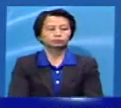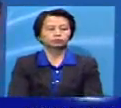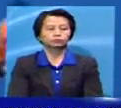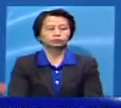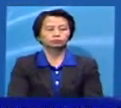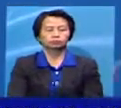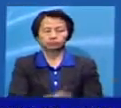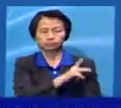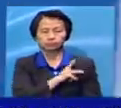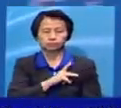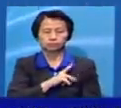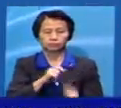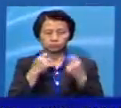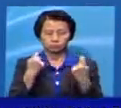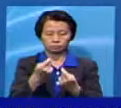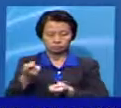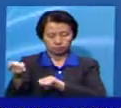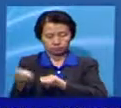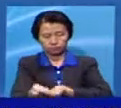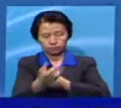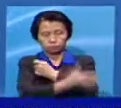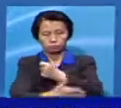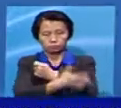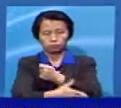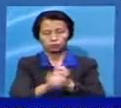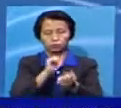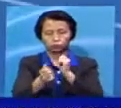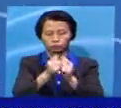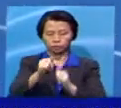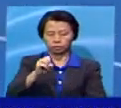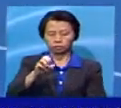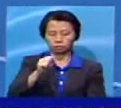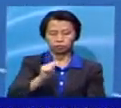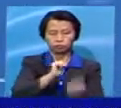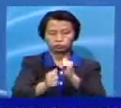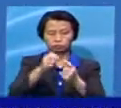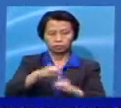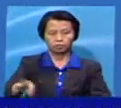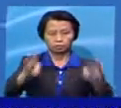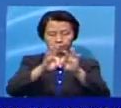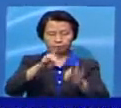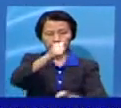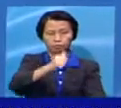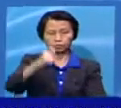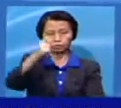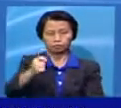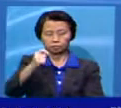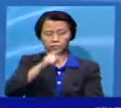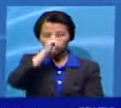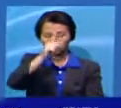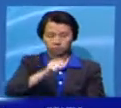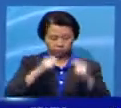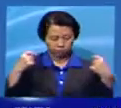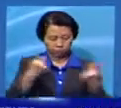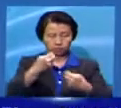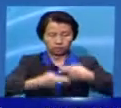Jelas Ketua Pasukan Hoki Negara Muhammad Sukri Abdul Muttalib, Sukan Sea adalah temasya sukan utama Asia Tenggara dan pastinya selaku pasukan